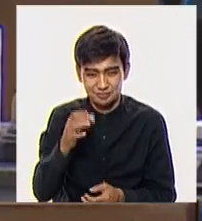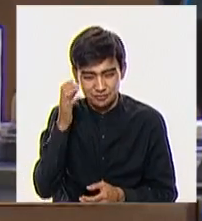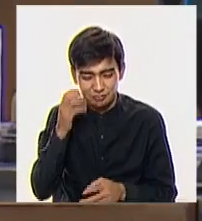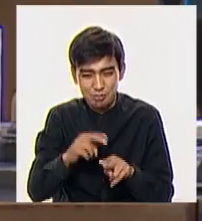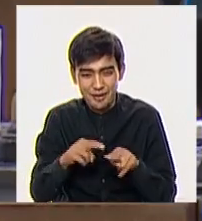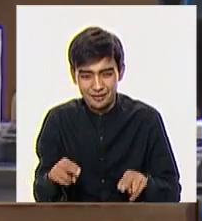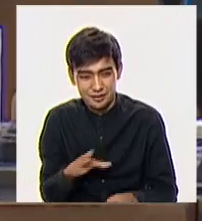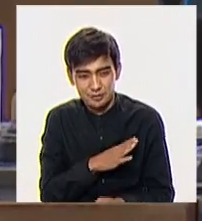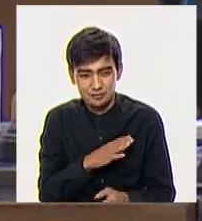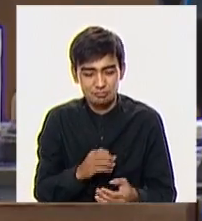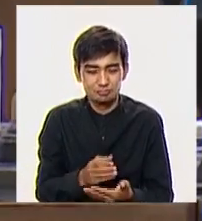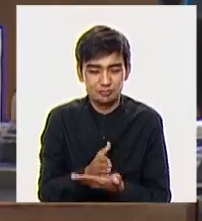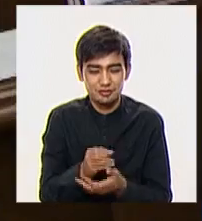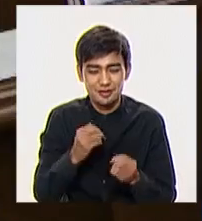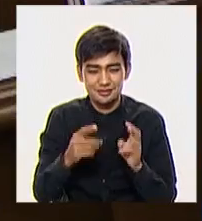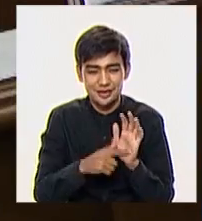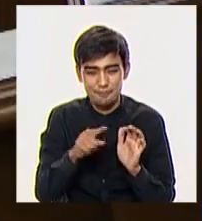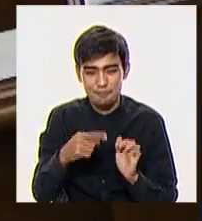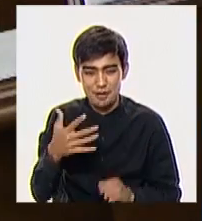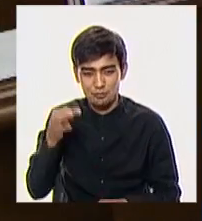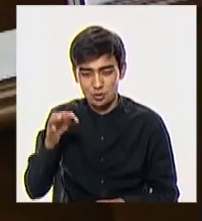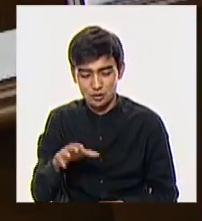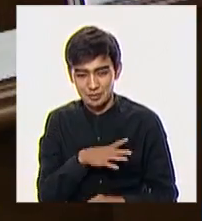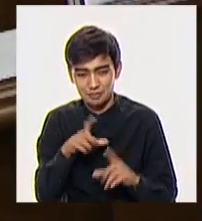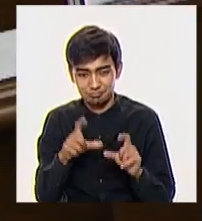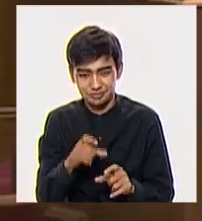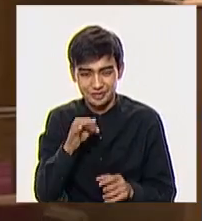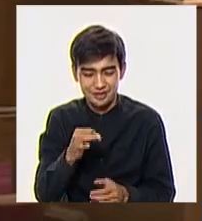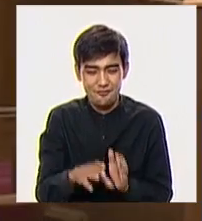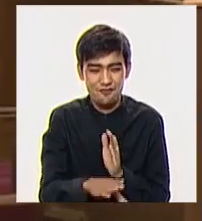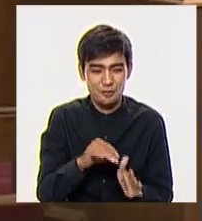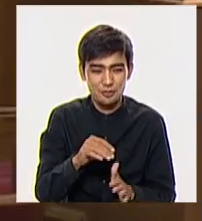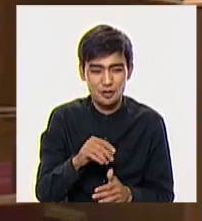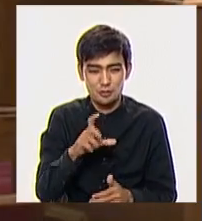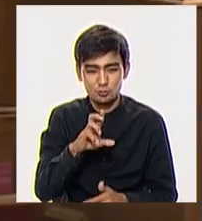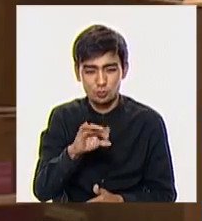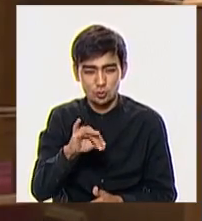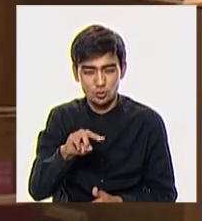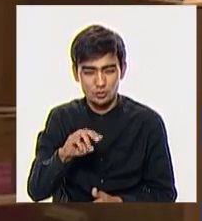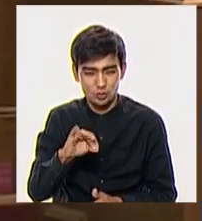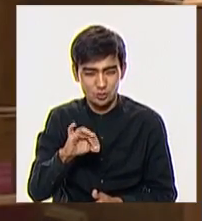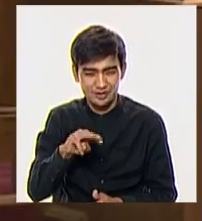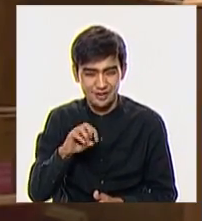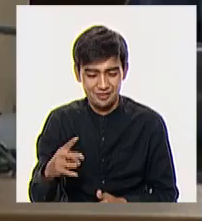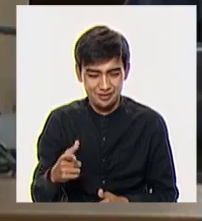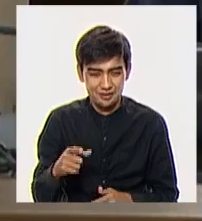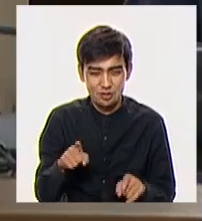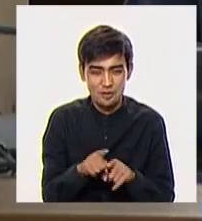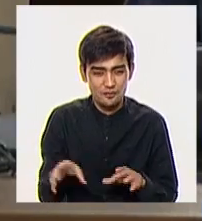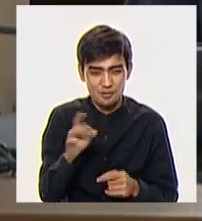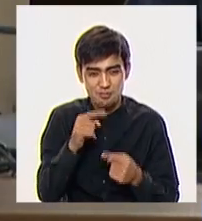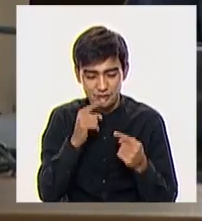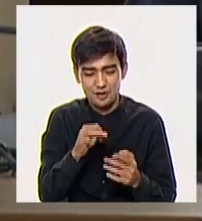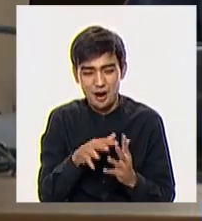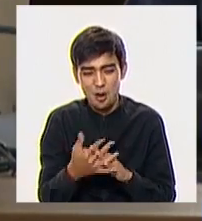мәжіліске өту шегі 7-5%-ға төмендетілген, сайлау бюллетендеріндегі барлығына қарсымын деген бағаның енгенін, ауыл әкімдерін